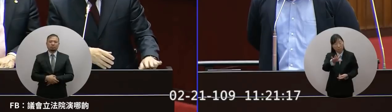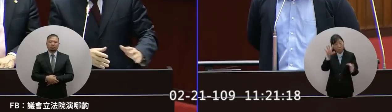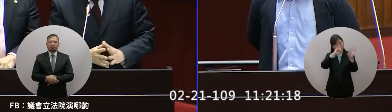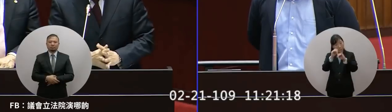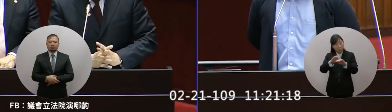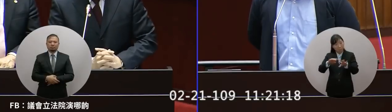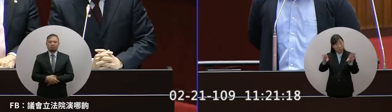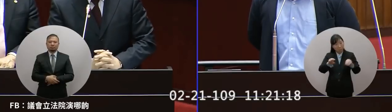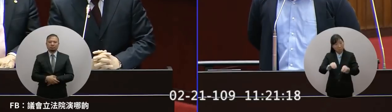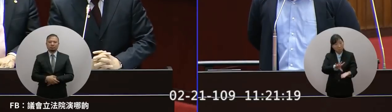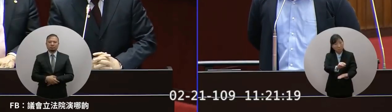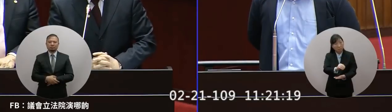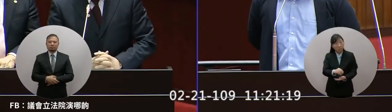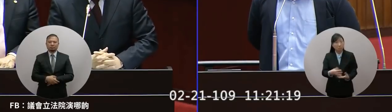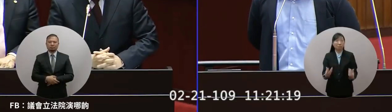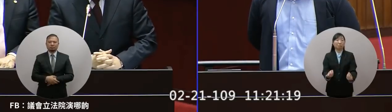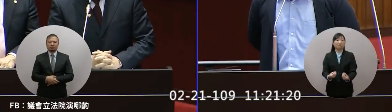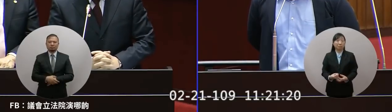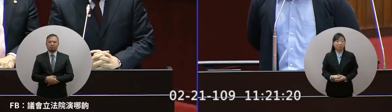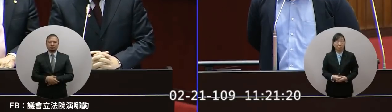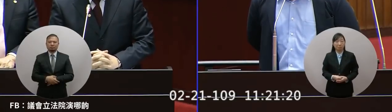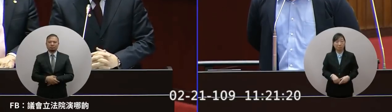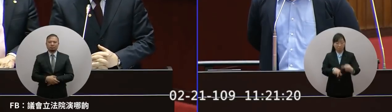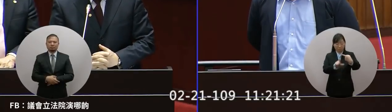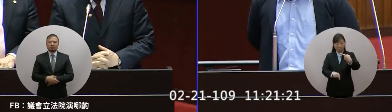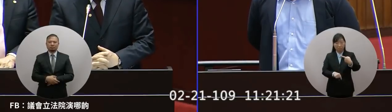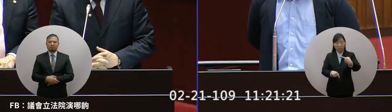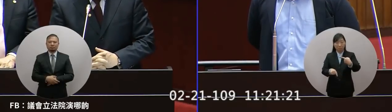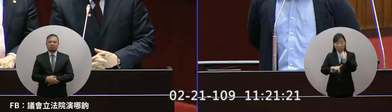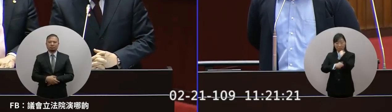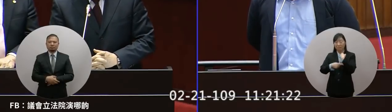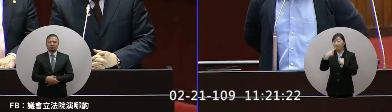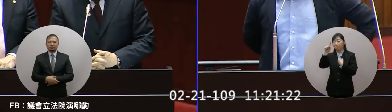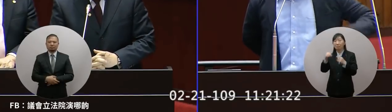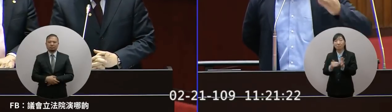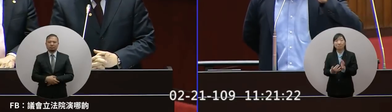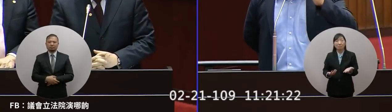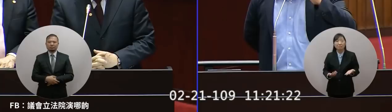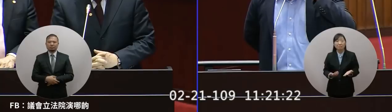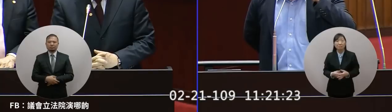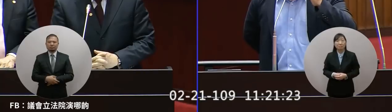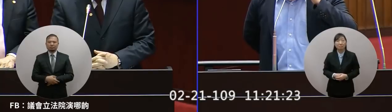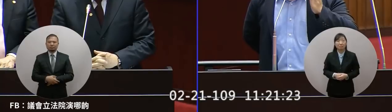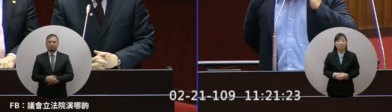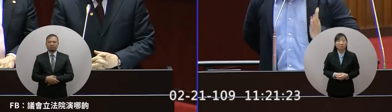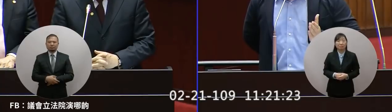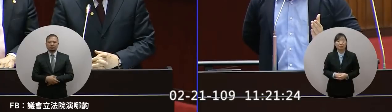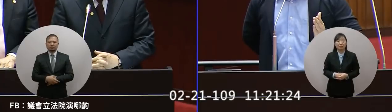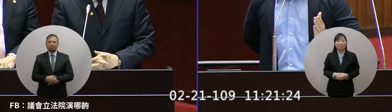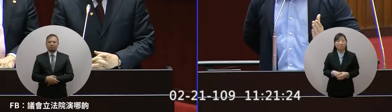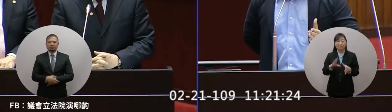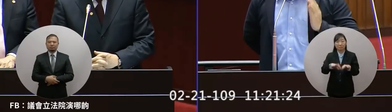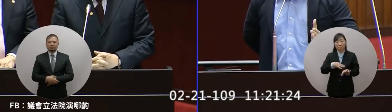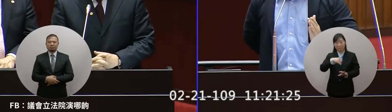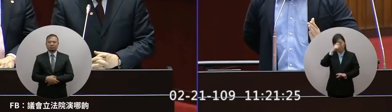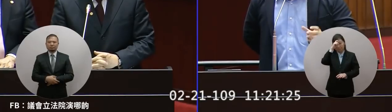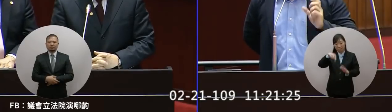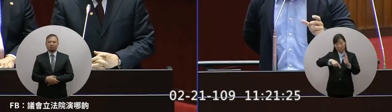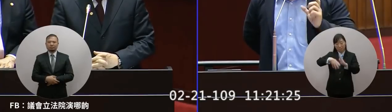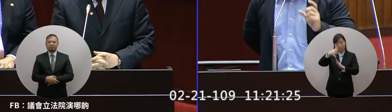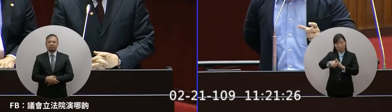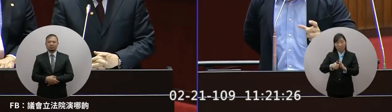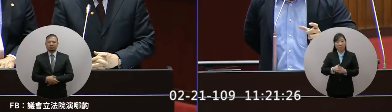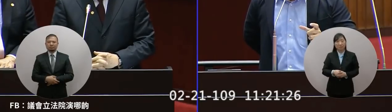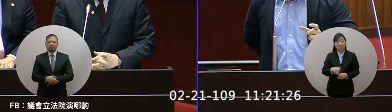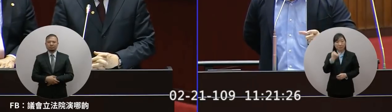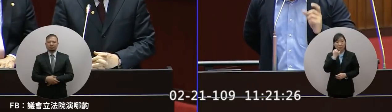告吗？没有啊，对不对？一月就起诉了，啊。好，那就是说，好，那就是说，我们希望哈，院长是